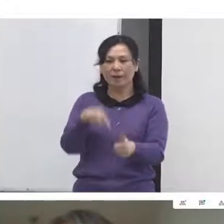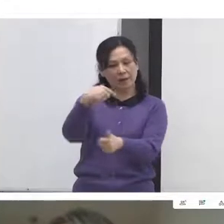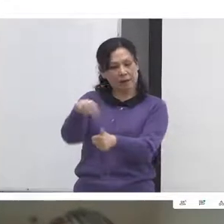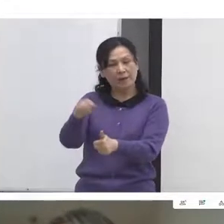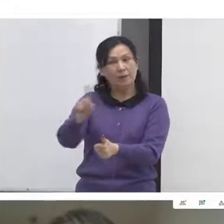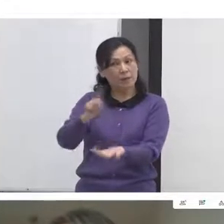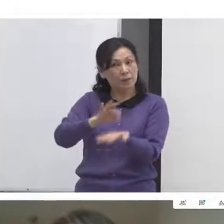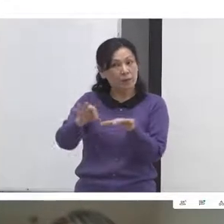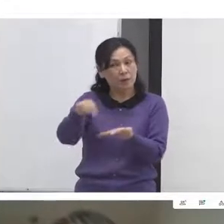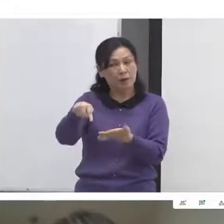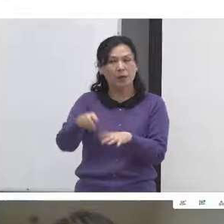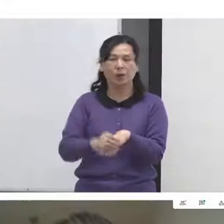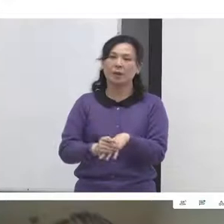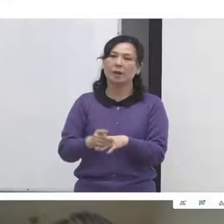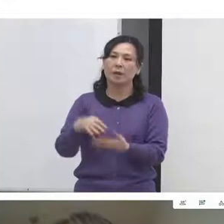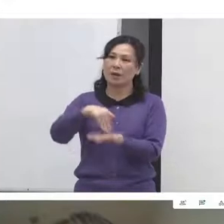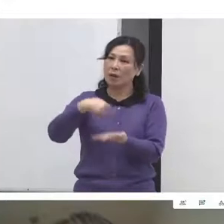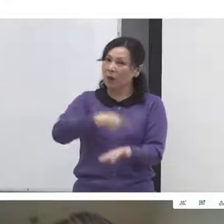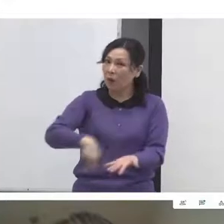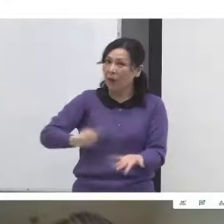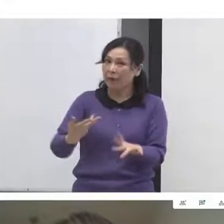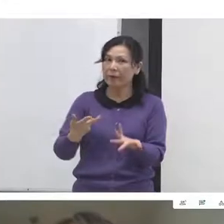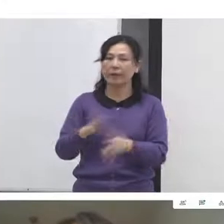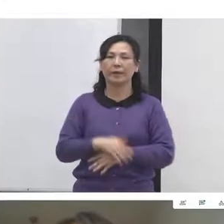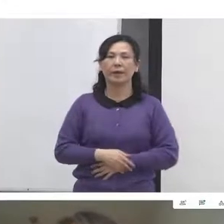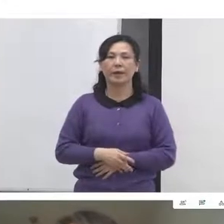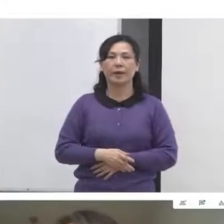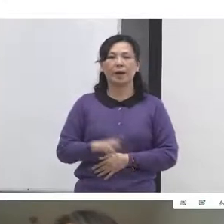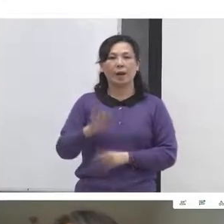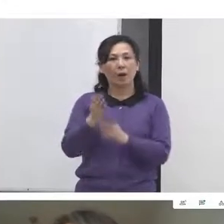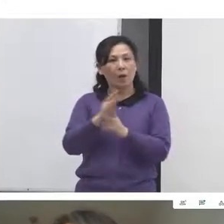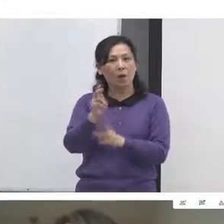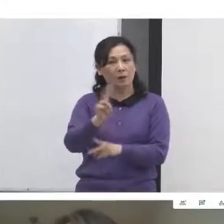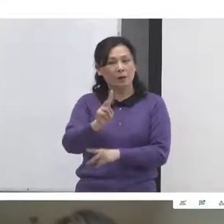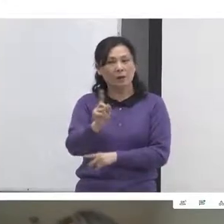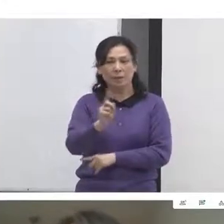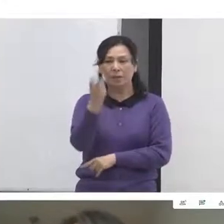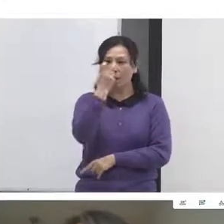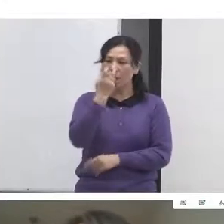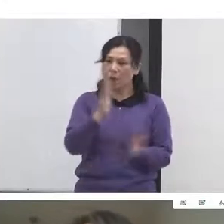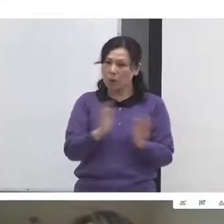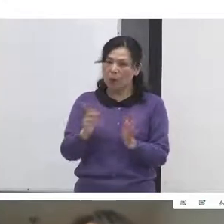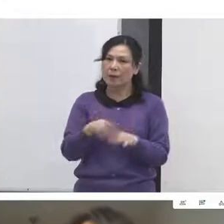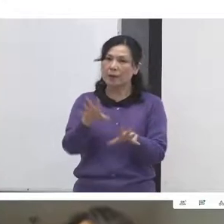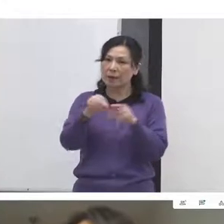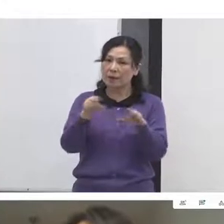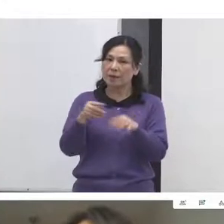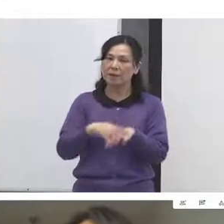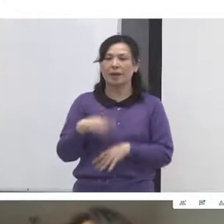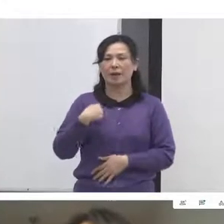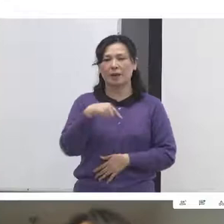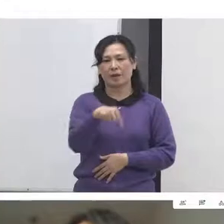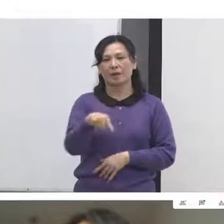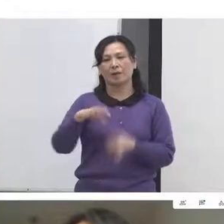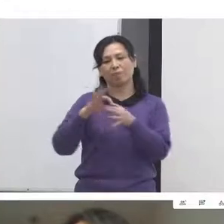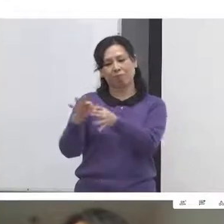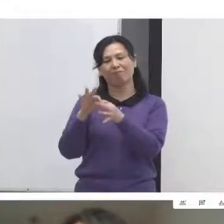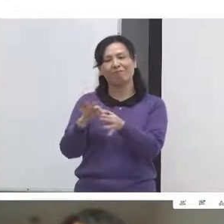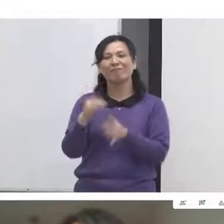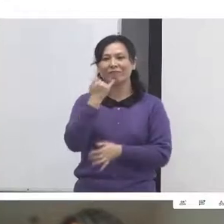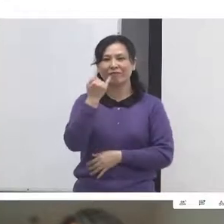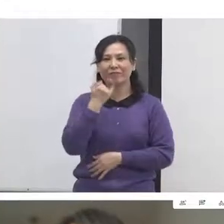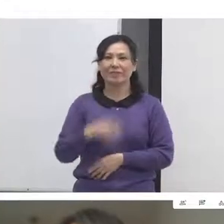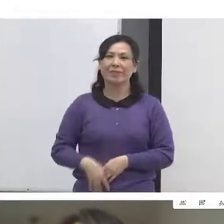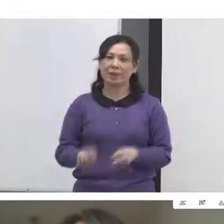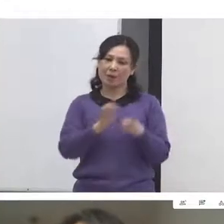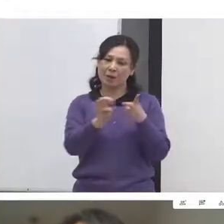么用这个系统，或者是要怎么去管理这些资料的话，那我们 Lab 就是随时都可以跟我们联系。那我的 email 也有